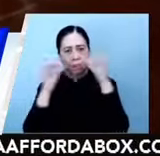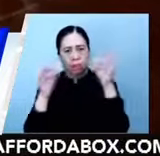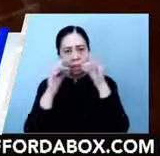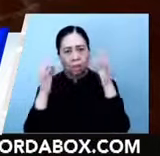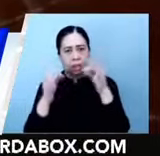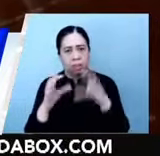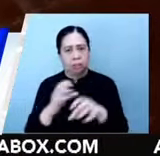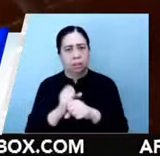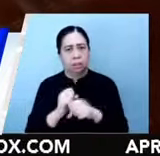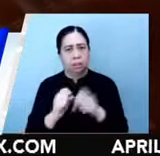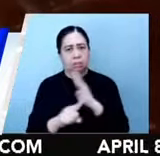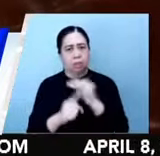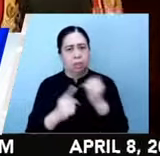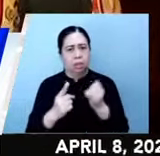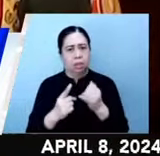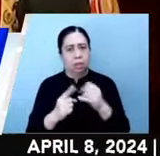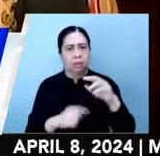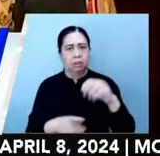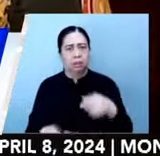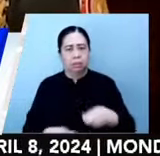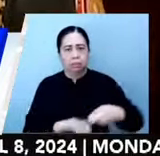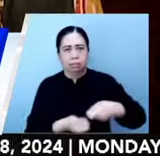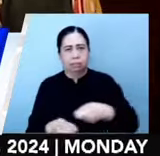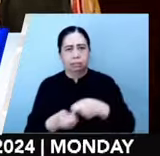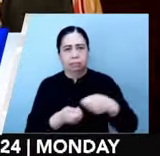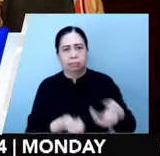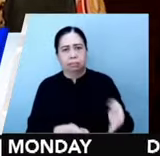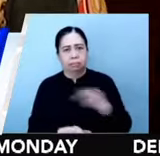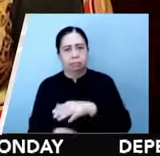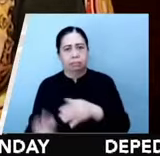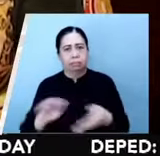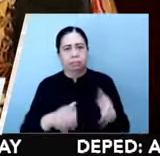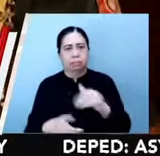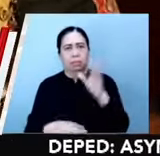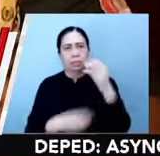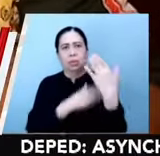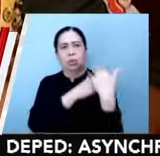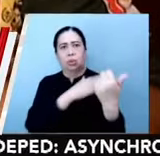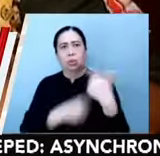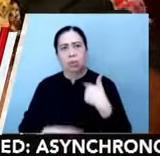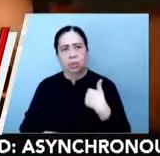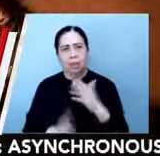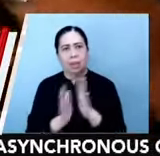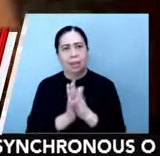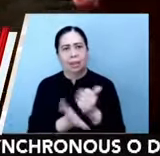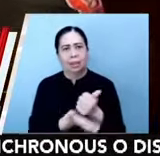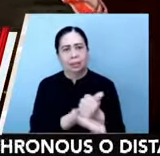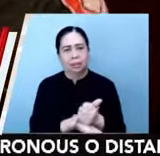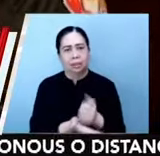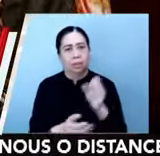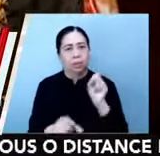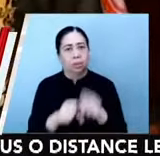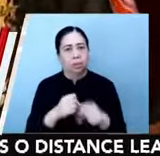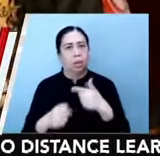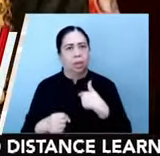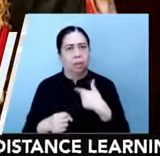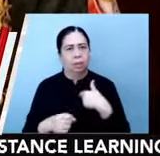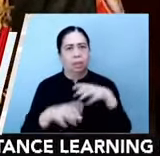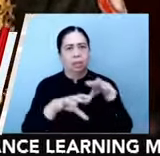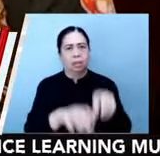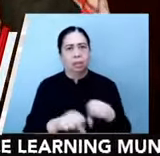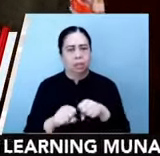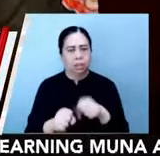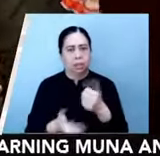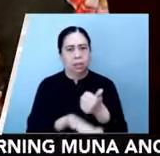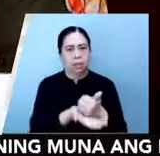barangay at ililibing na lang daw ng maayos. Sana itinawag na lang sa amin para humingi ng asista. Nasa ganun, kami naman ang mag-assist sa kanya para